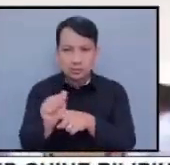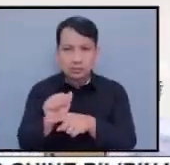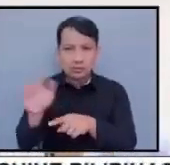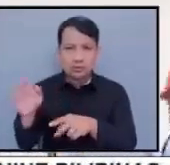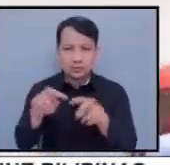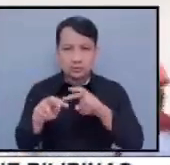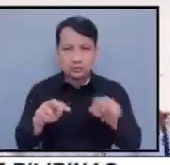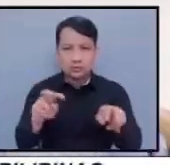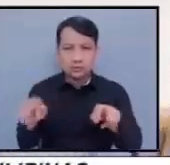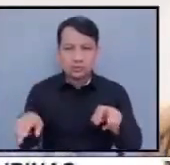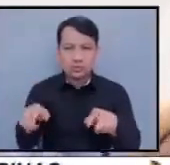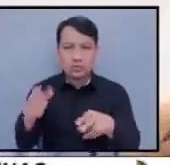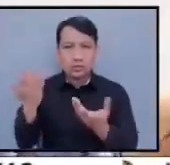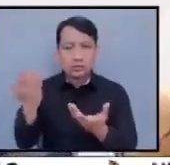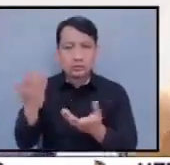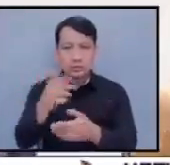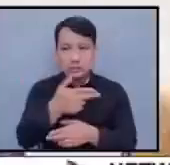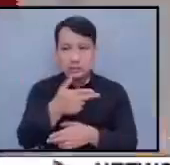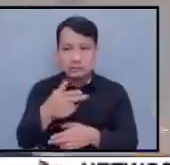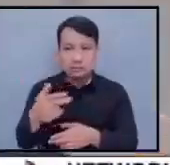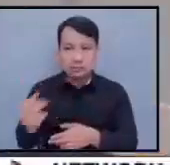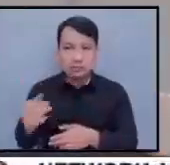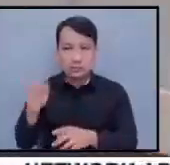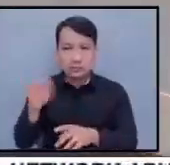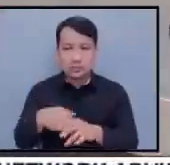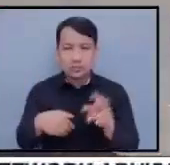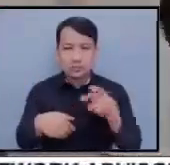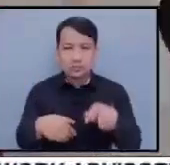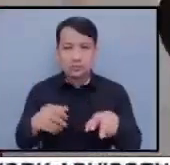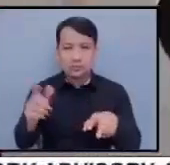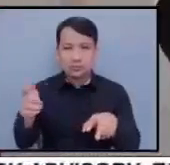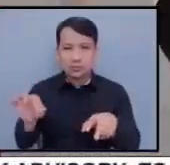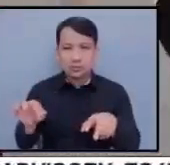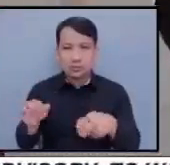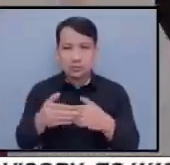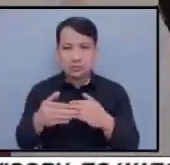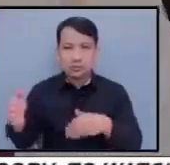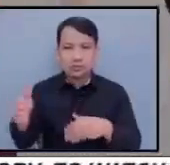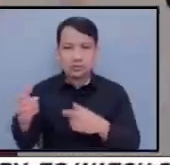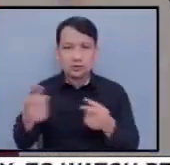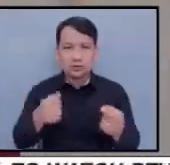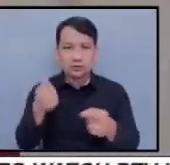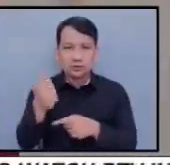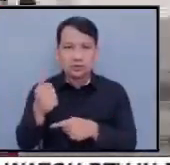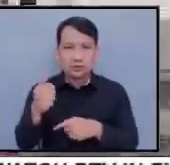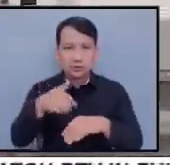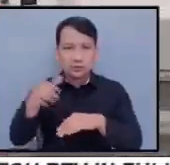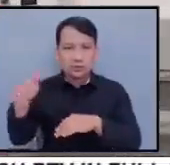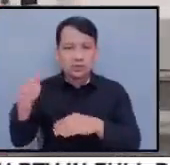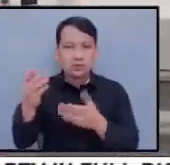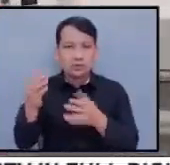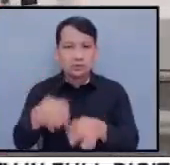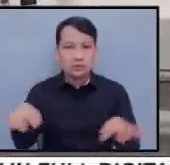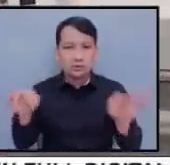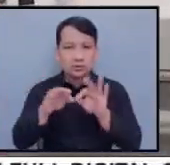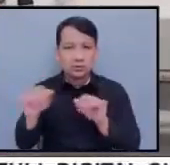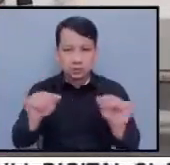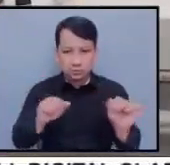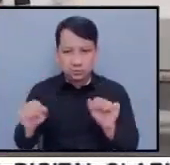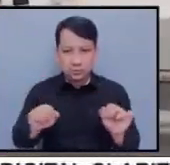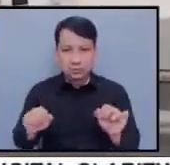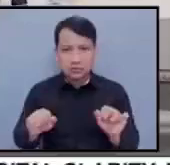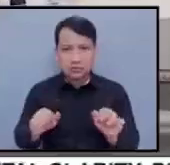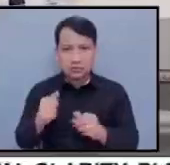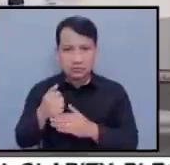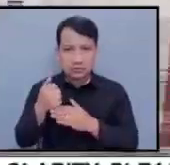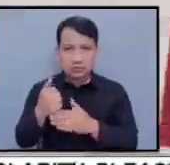Masakar, Indonesia mula May 22 hanggang 29. Isinagawa ang send-off ceremony para sa aktibidad na layong masubok